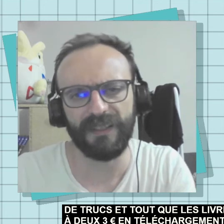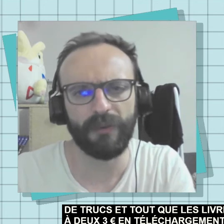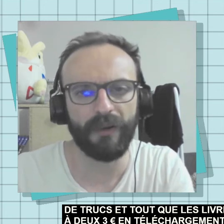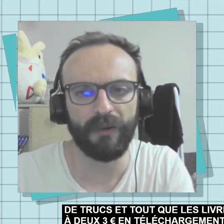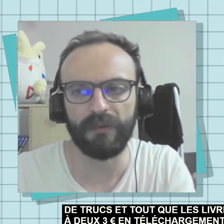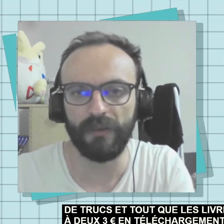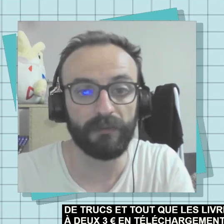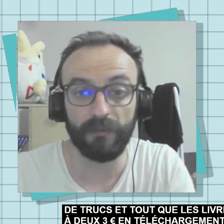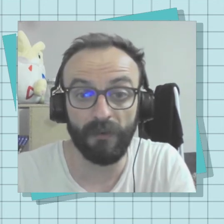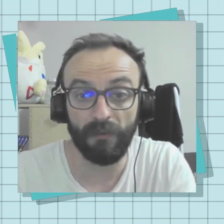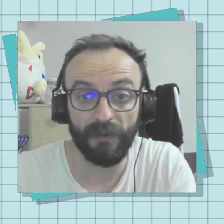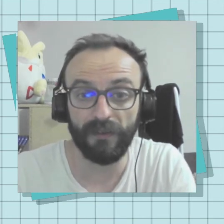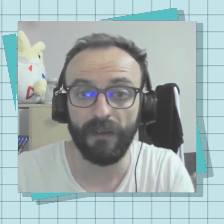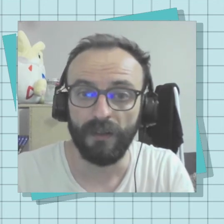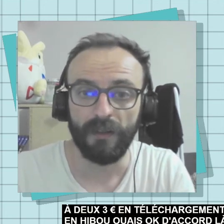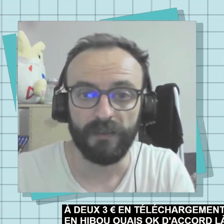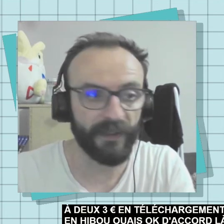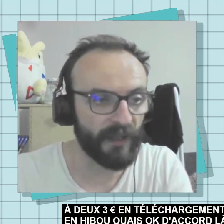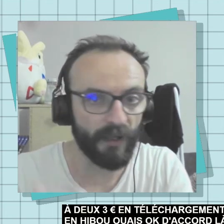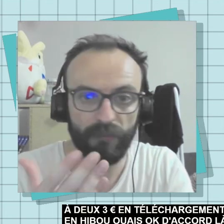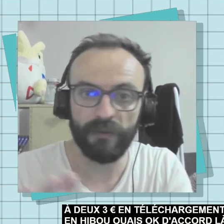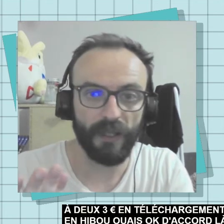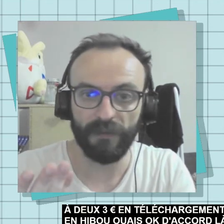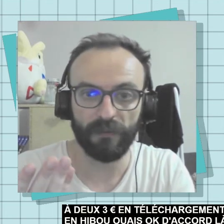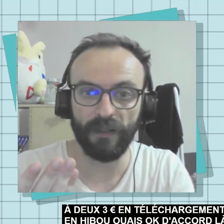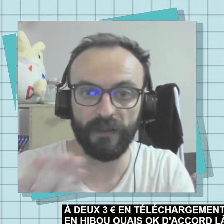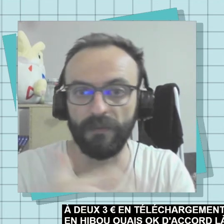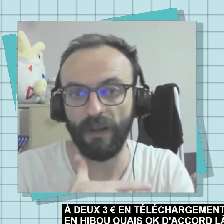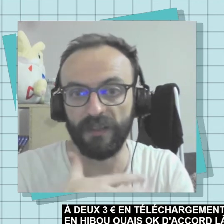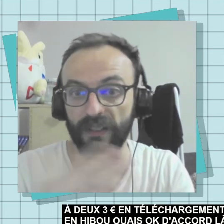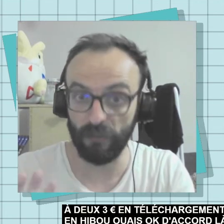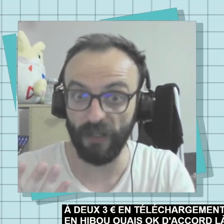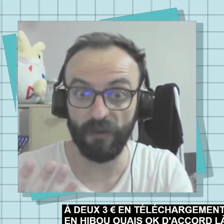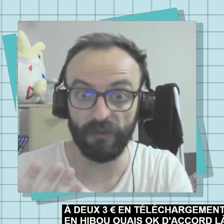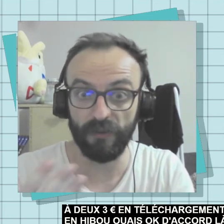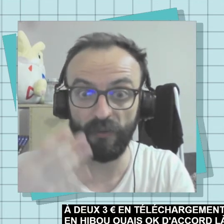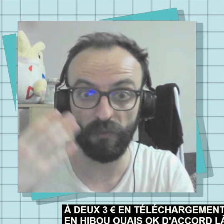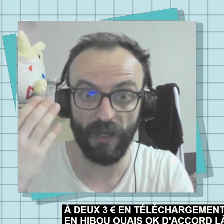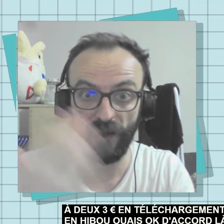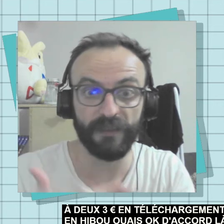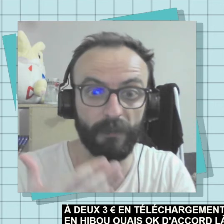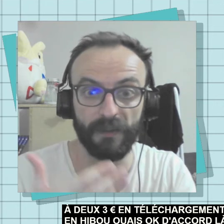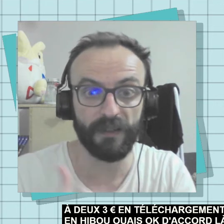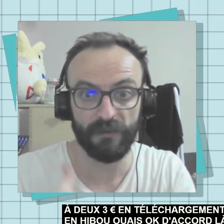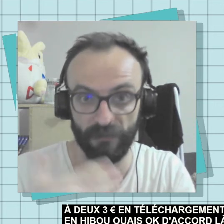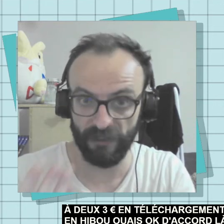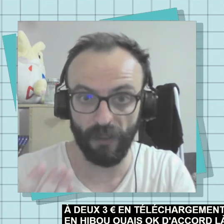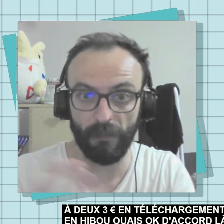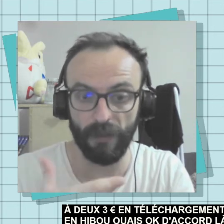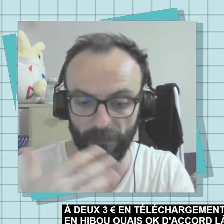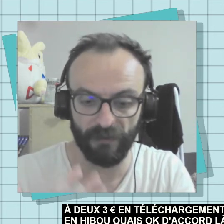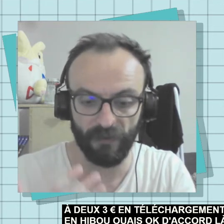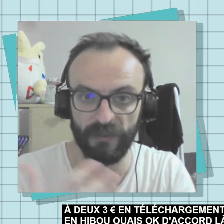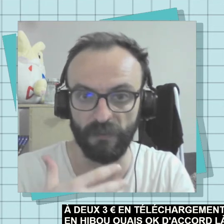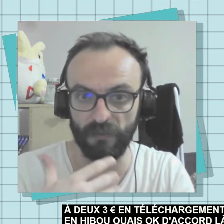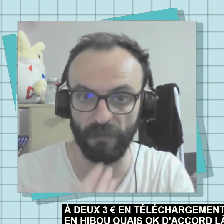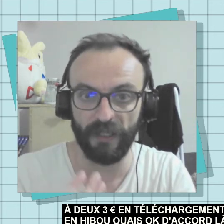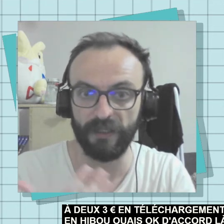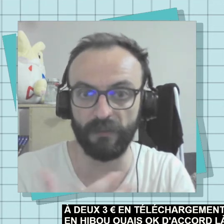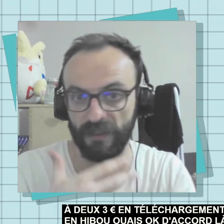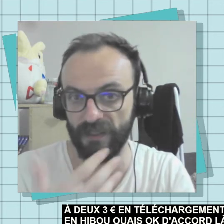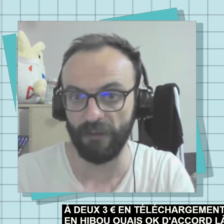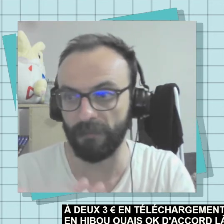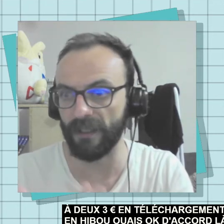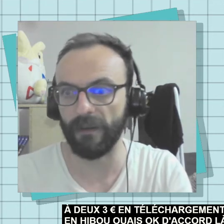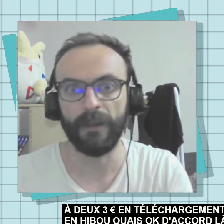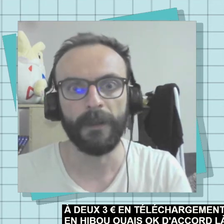parce qu'il y a des QR codes dedans et tout. Non, en fait. Daniel Abou, il a fait tout un livre avec des QR codes dedans où il a interprété son histoire pour les personnes qui ont du mal à lire